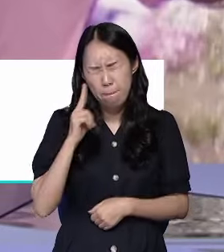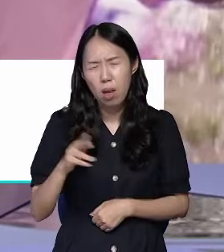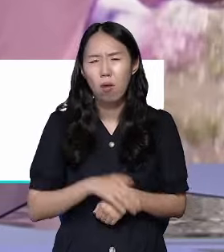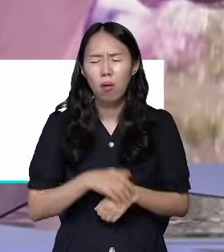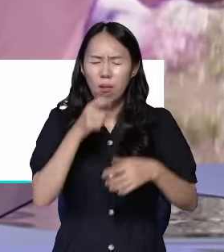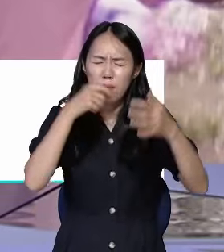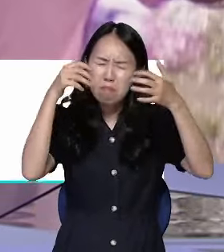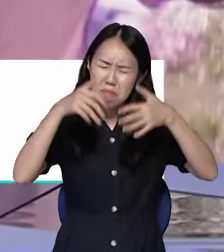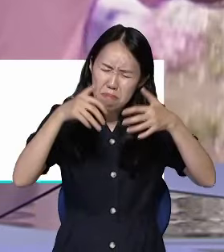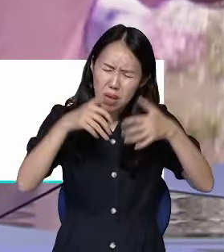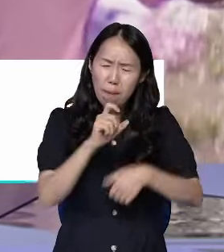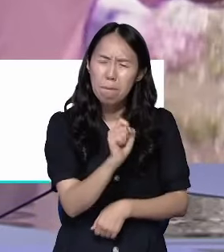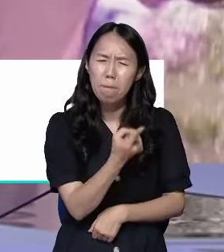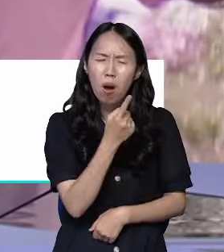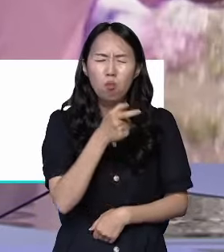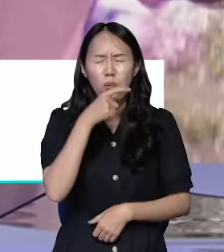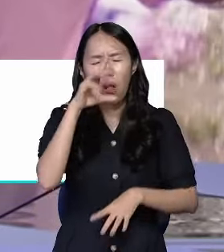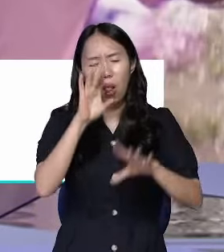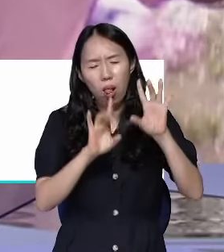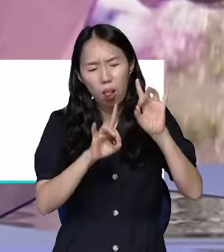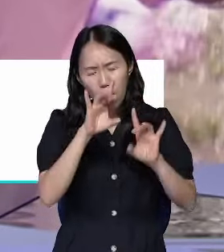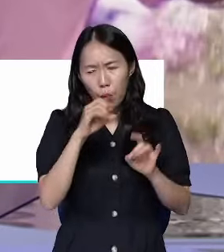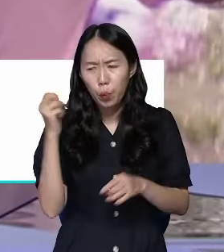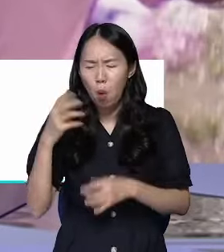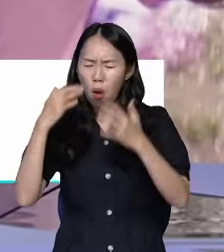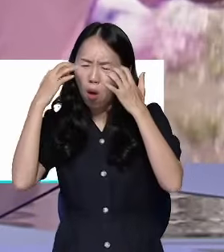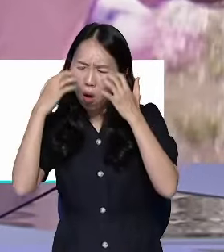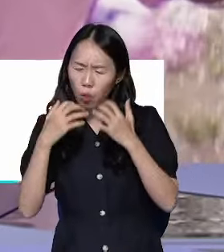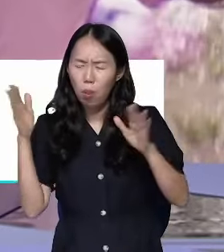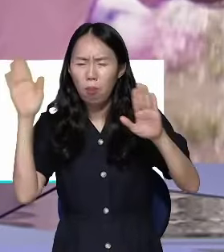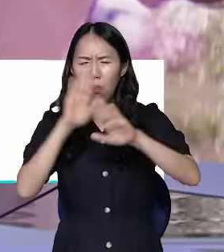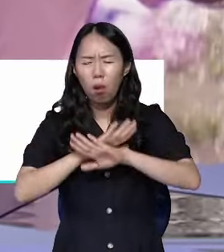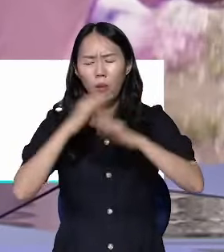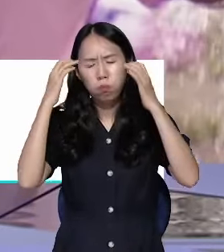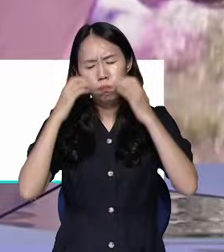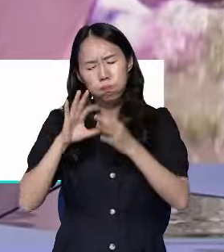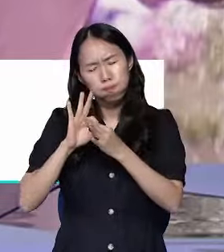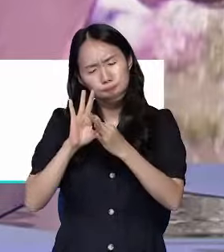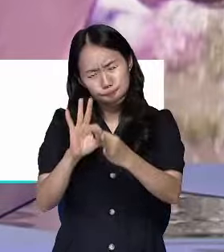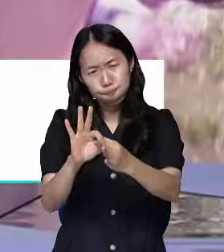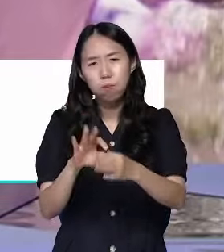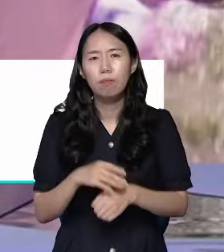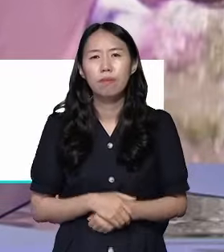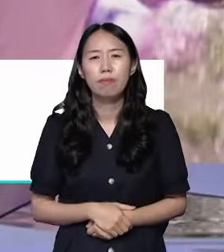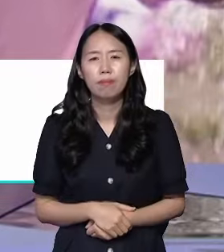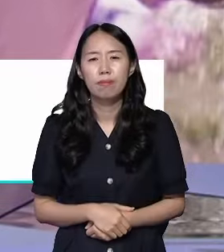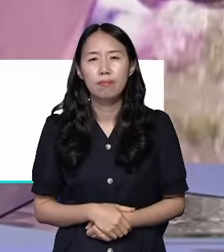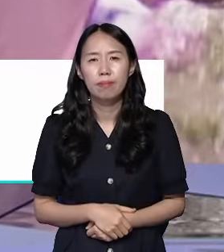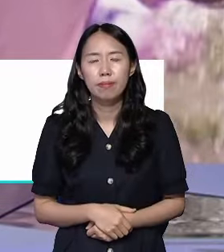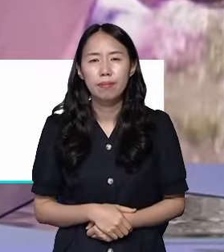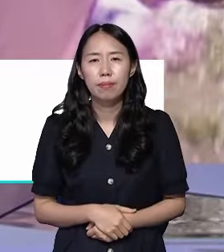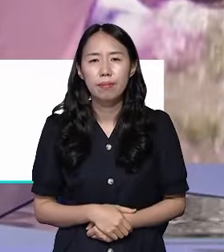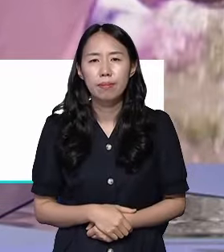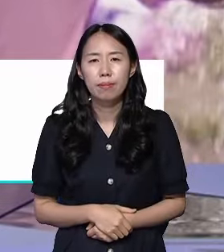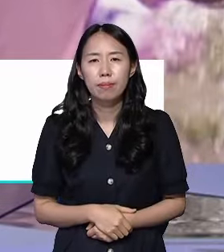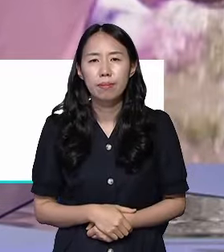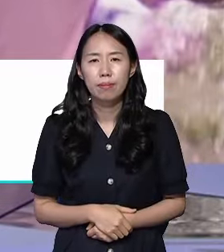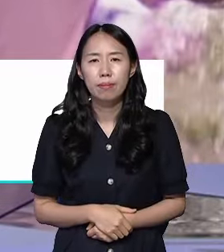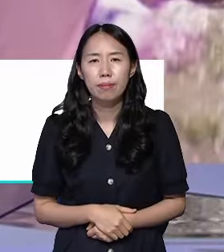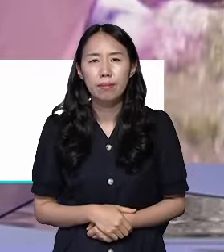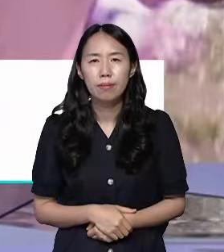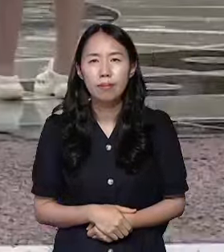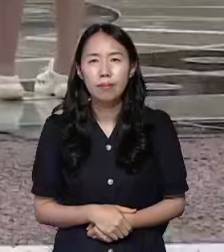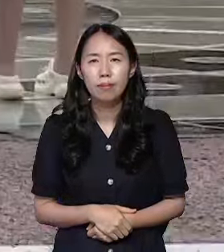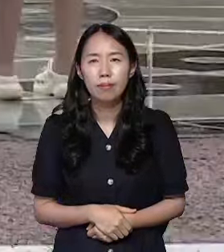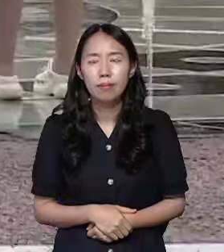비로 습도도 높아져 한동안 폭염과 열대야가 계속되겠습니다. 임경섭 기자의 보도입니다.